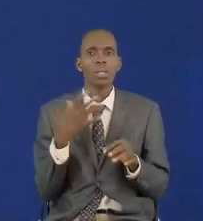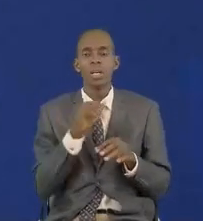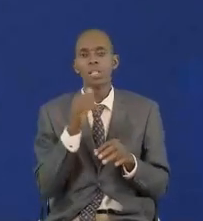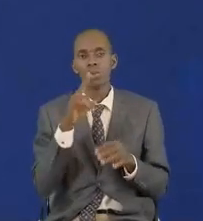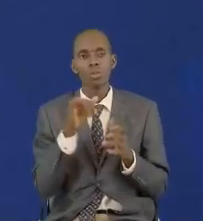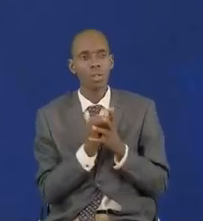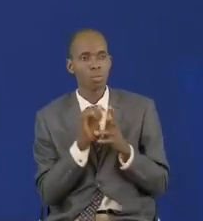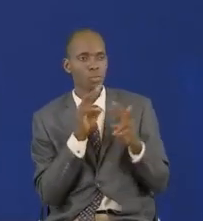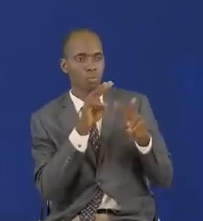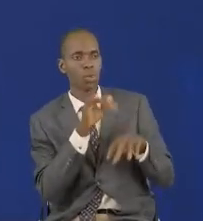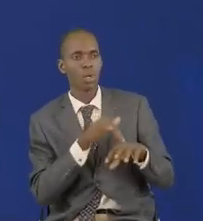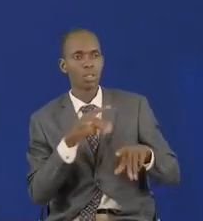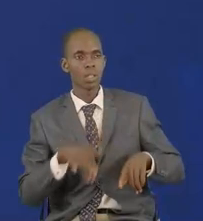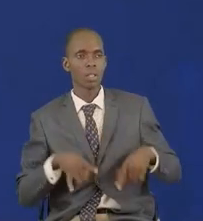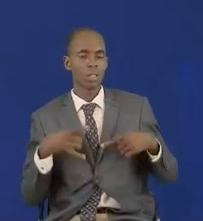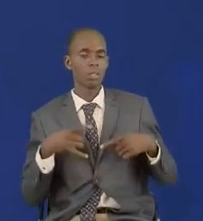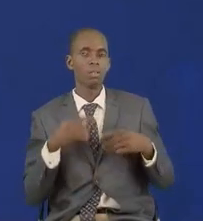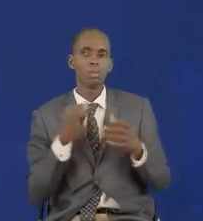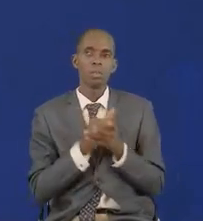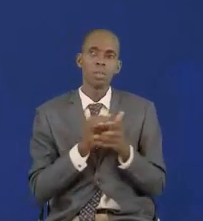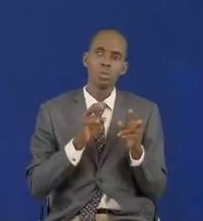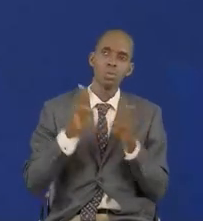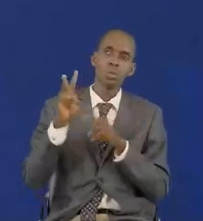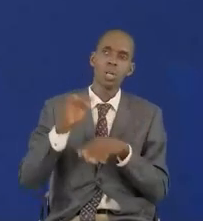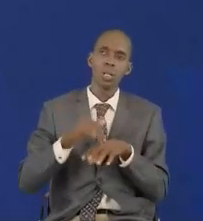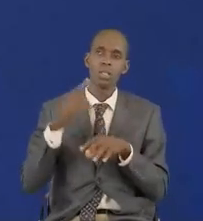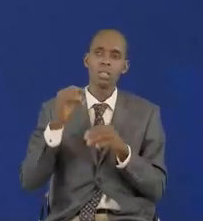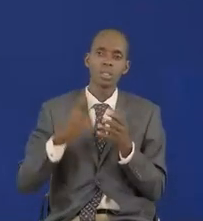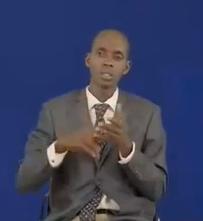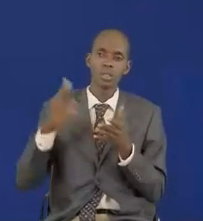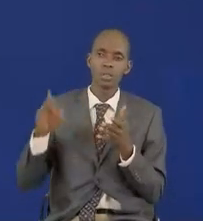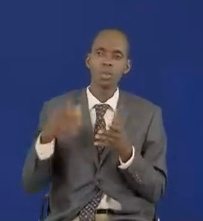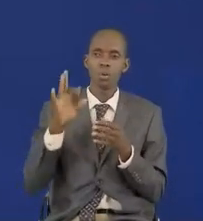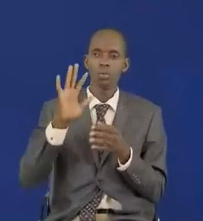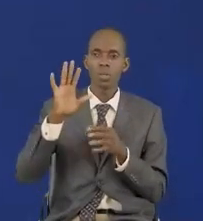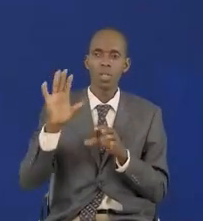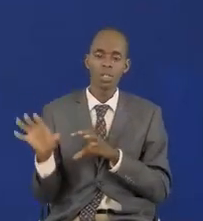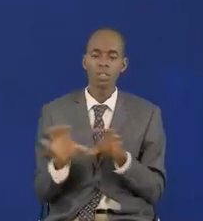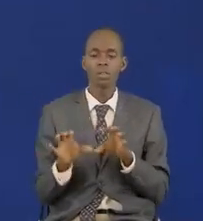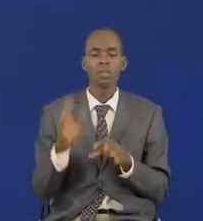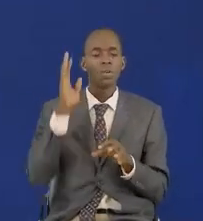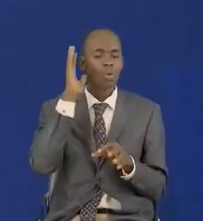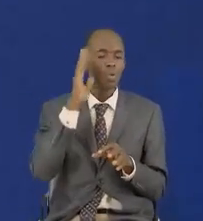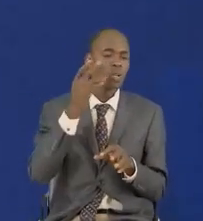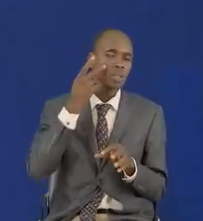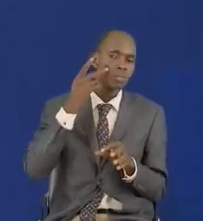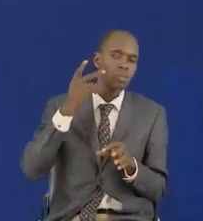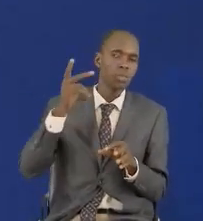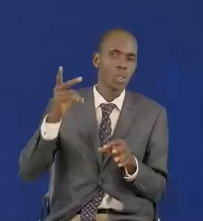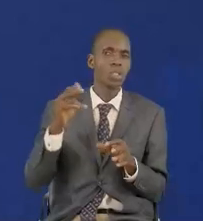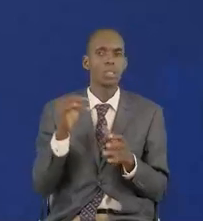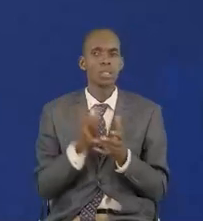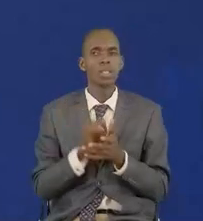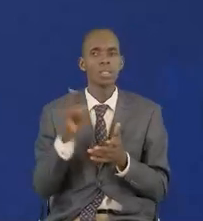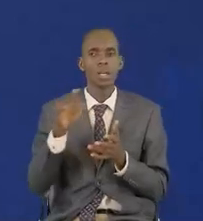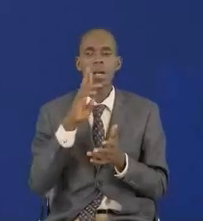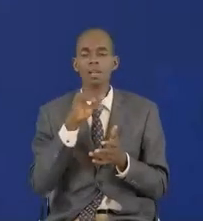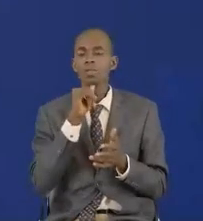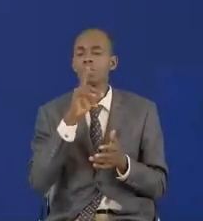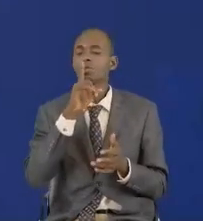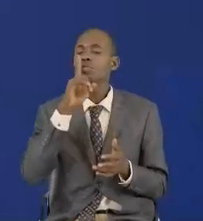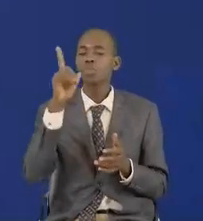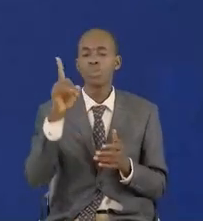et quelqu'un regarde leur vie et le résultat de leur activité la personne la personne serait que une nuits ne sont pas de vrais